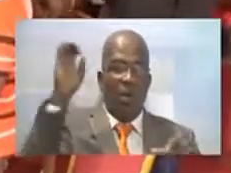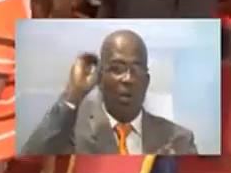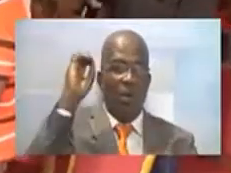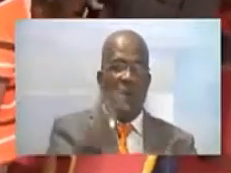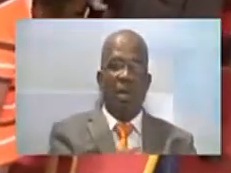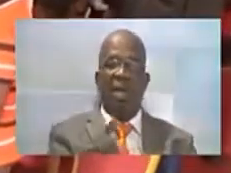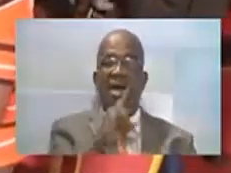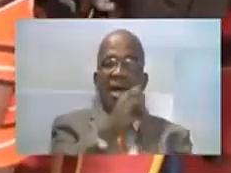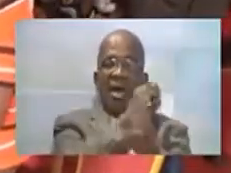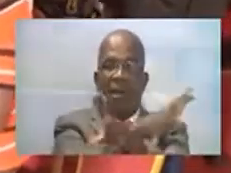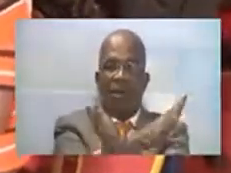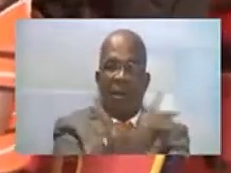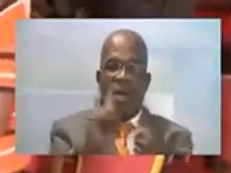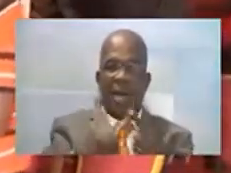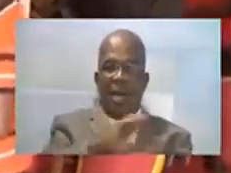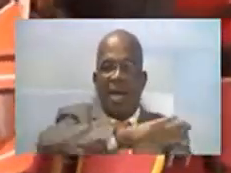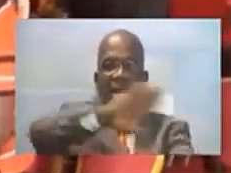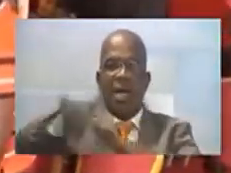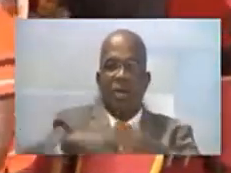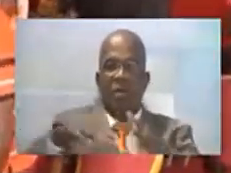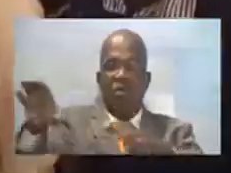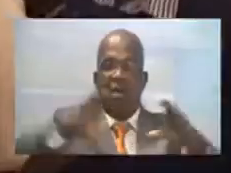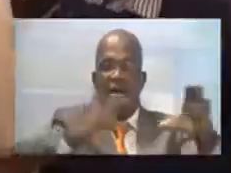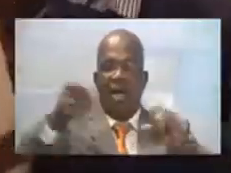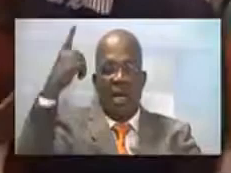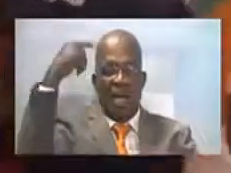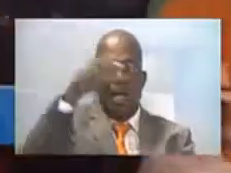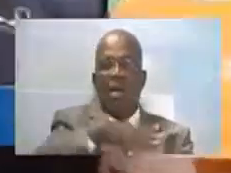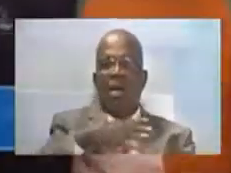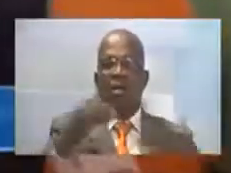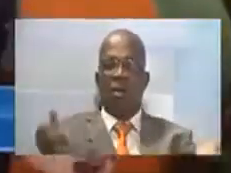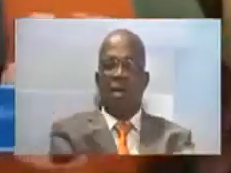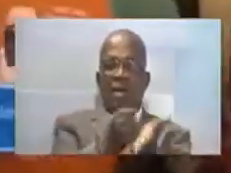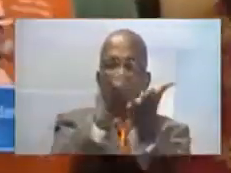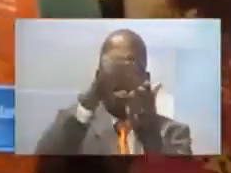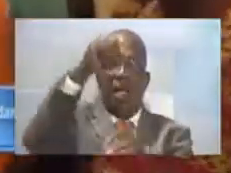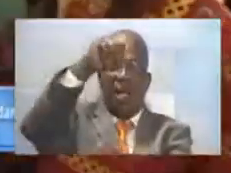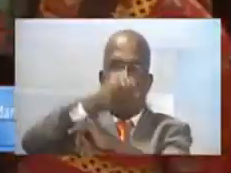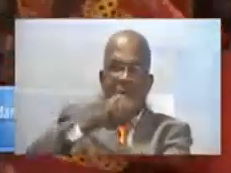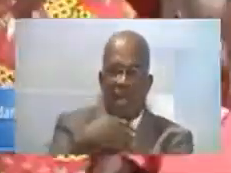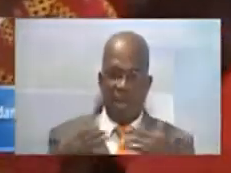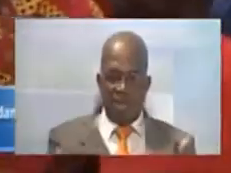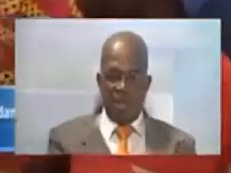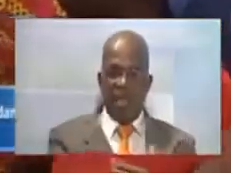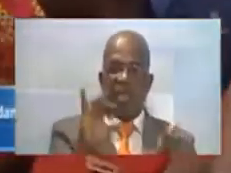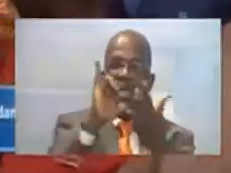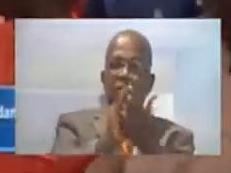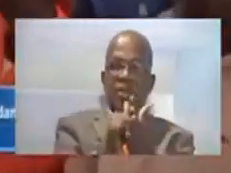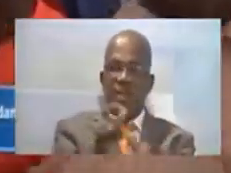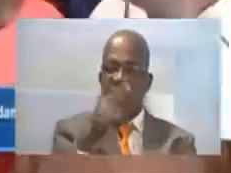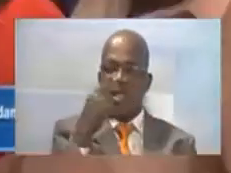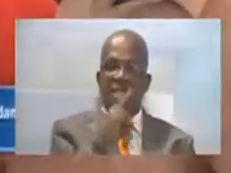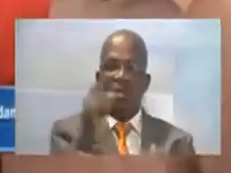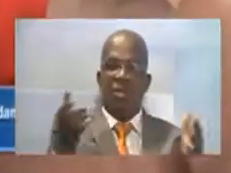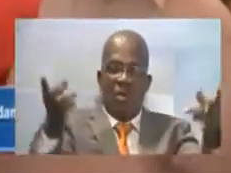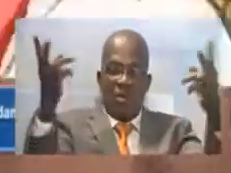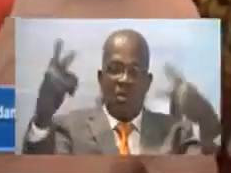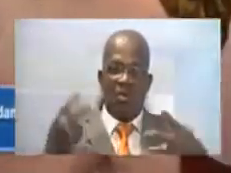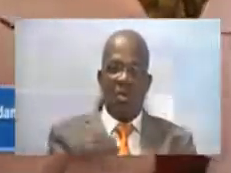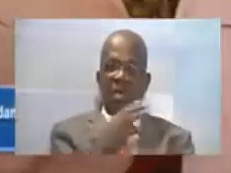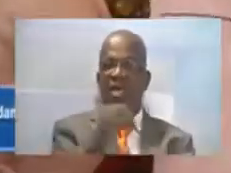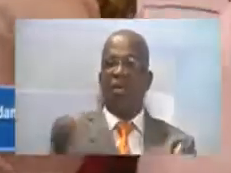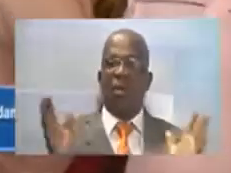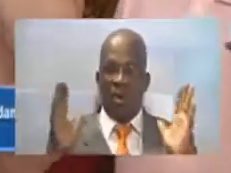mettre tout en oeuvre pour la fin de la situation de précarité et de mobiliser eux rassure quant à leur implication